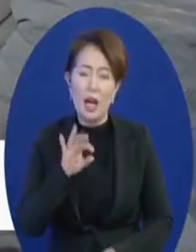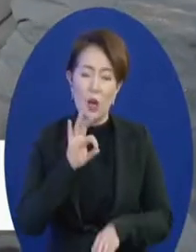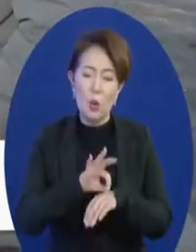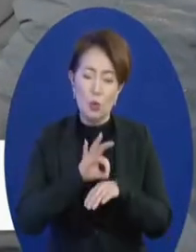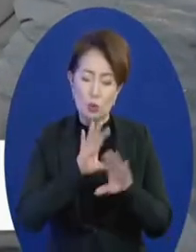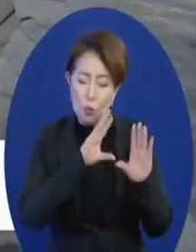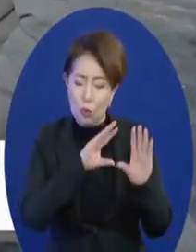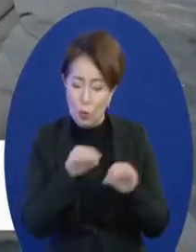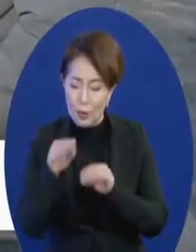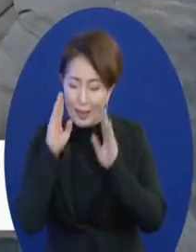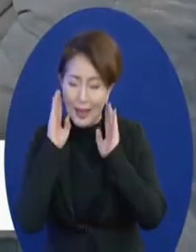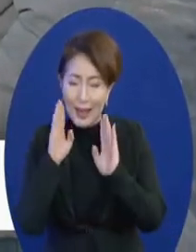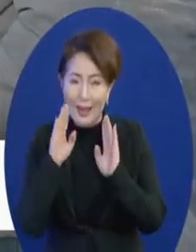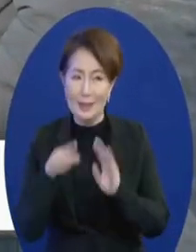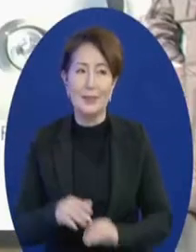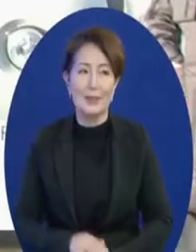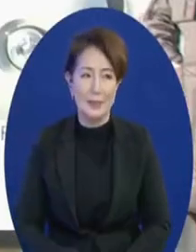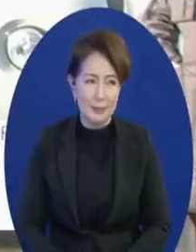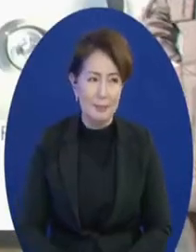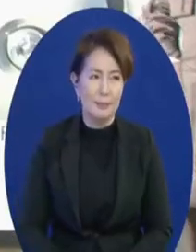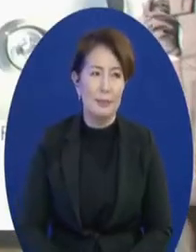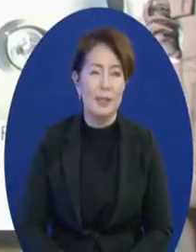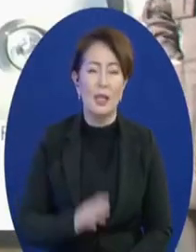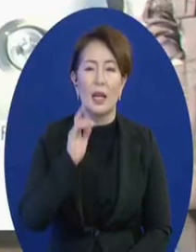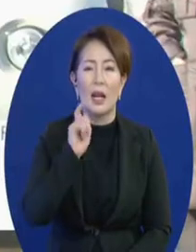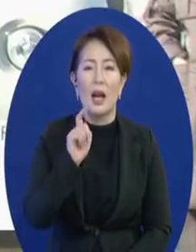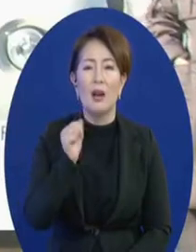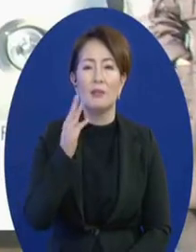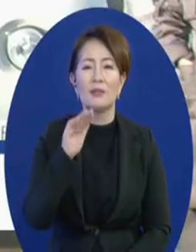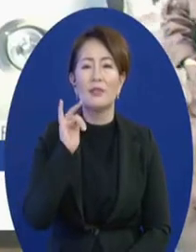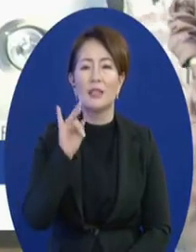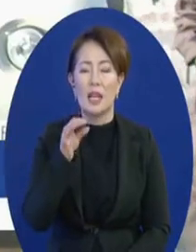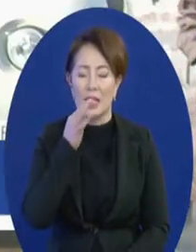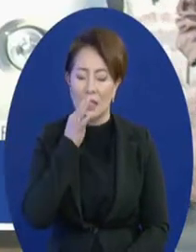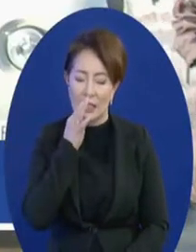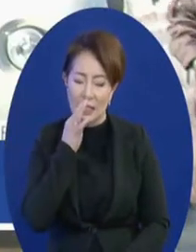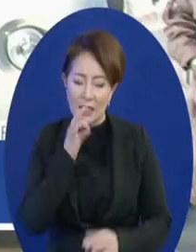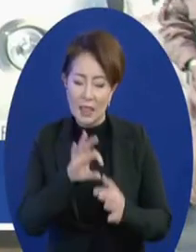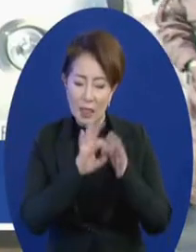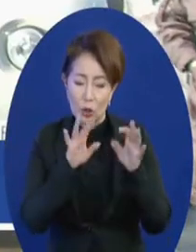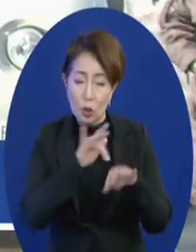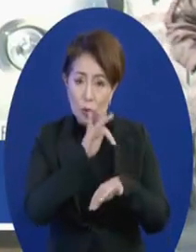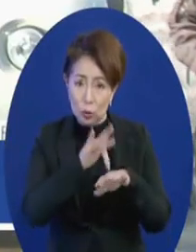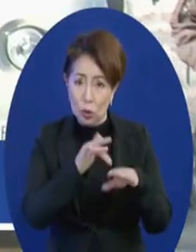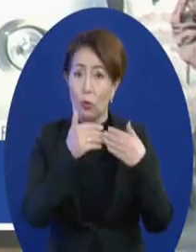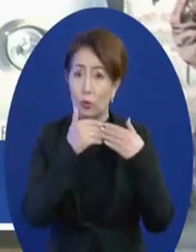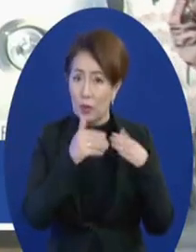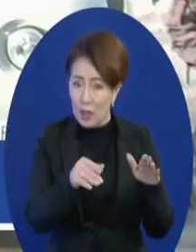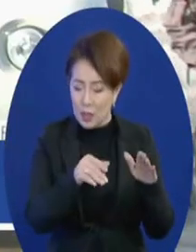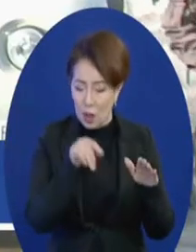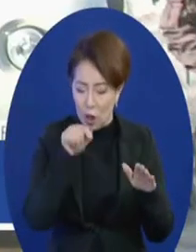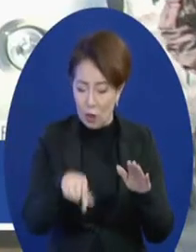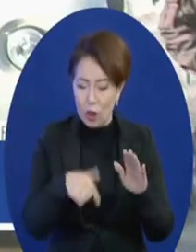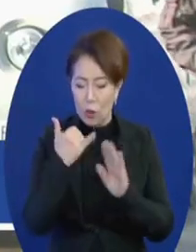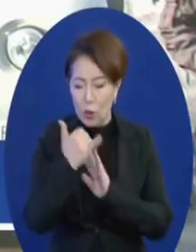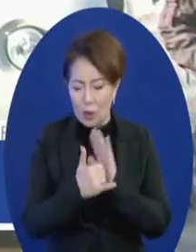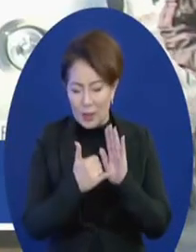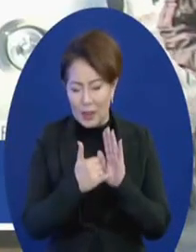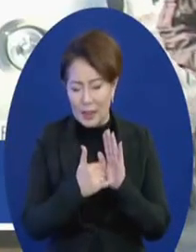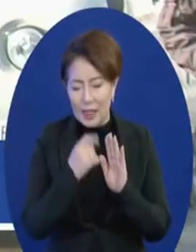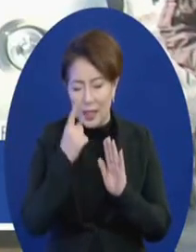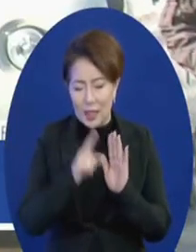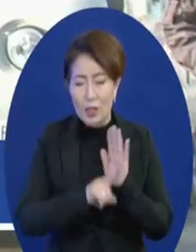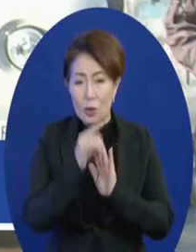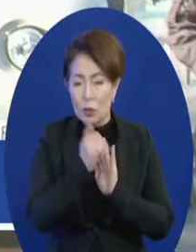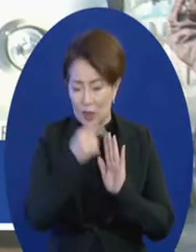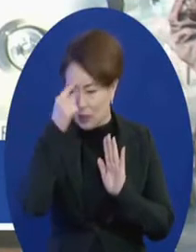өвчлөлийг бууруулахд голлон анхаарах юм байна. За хавдрын эрт илрүүлгийн төв ашиглалтанд орсон одоо энэ эхний үйлрэлдээ багтаж бас